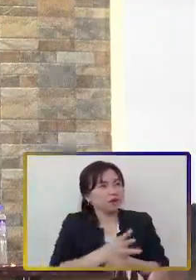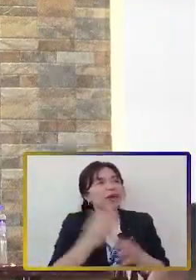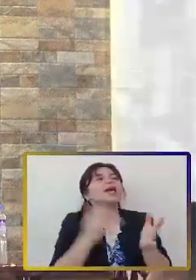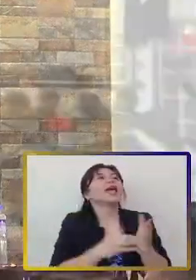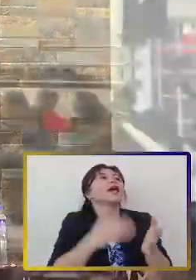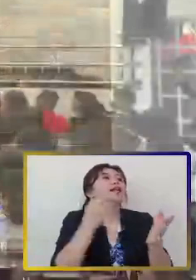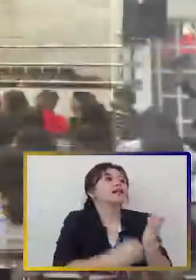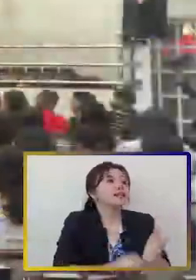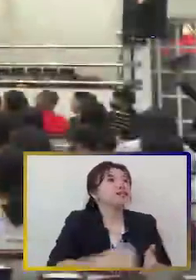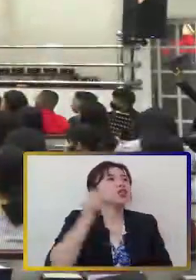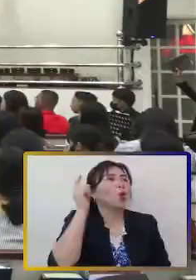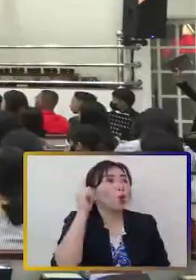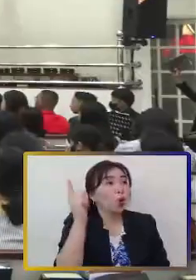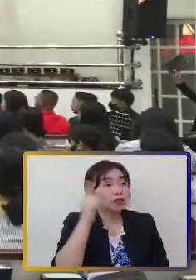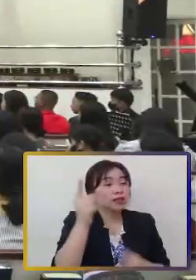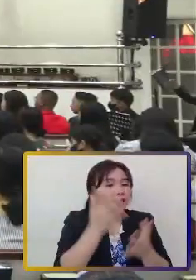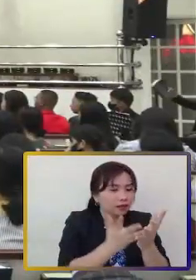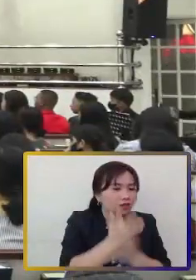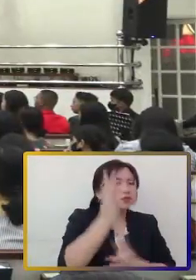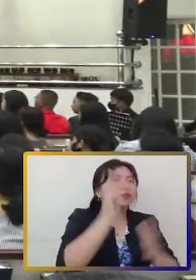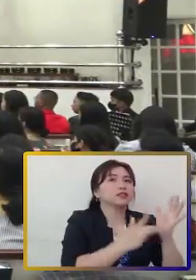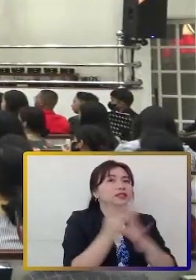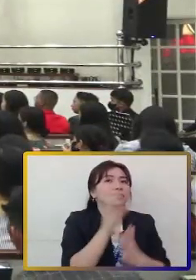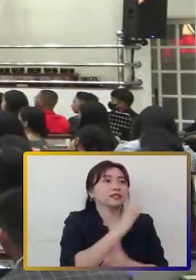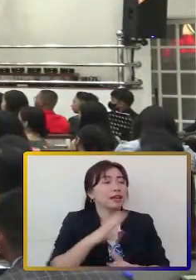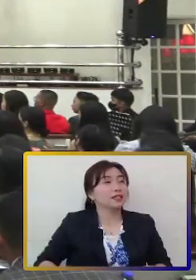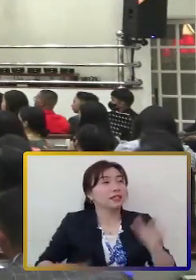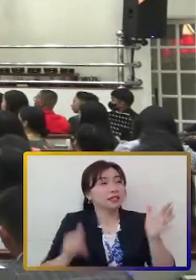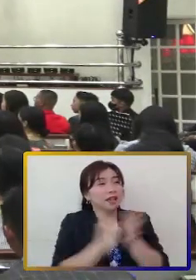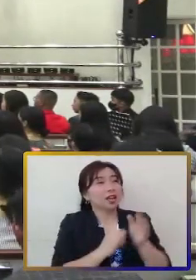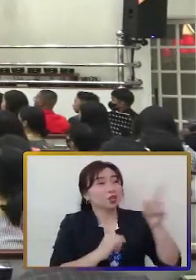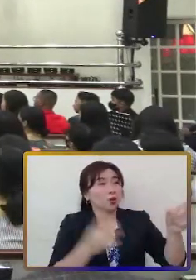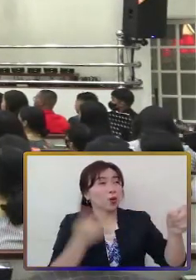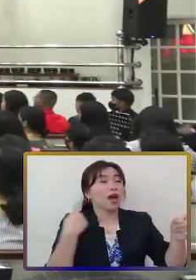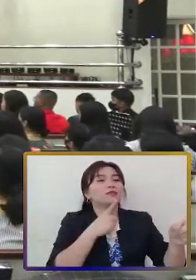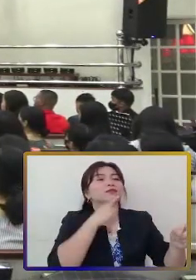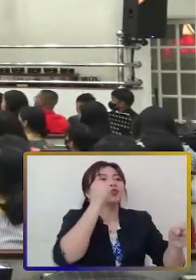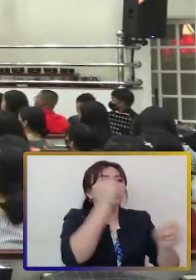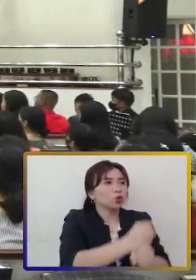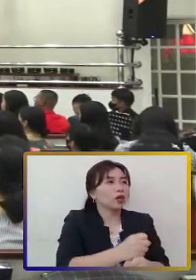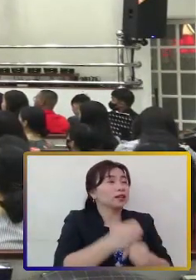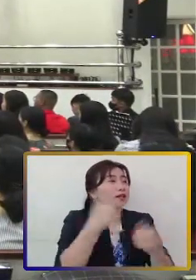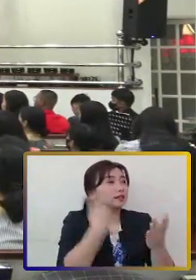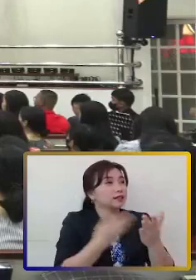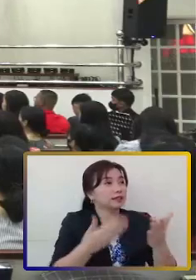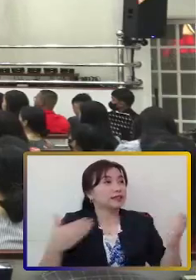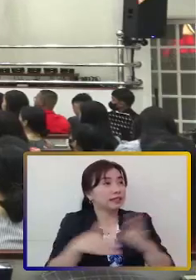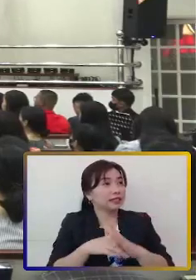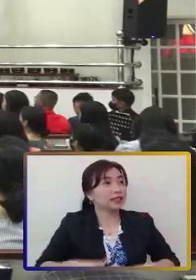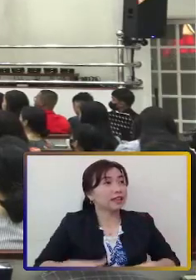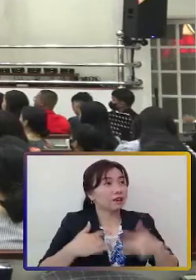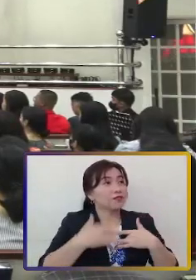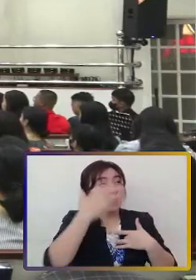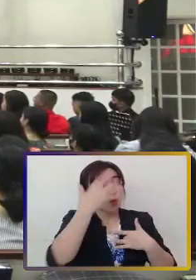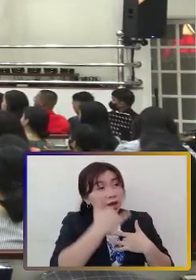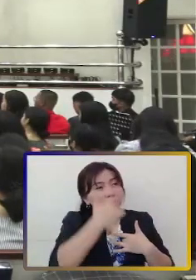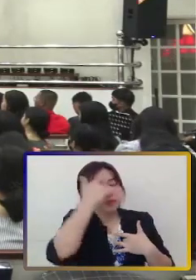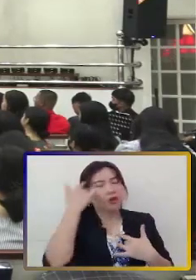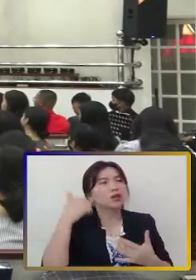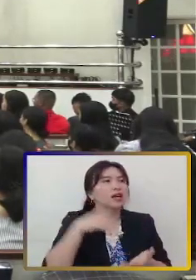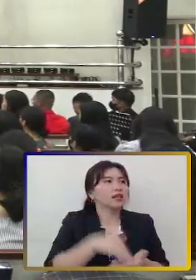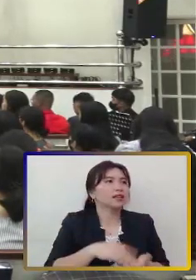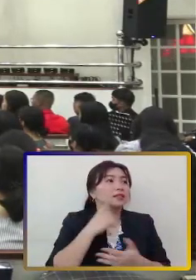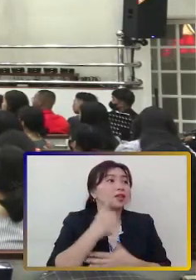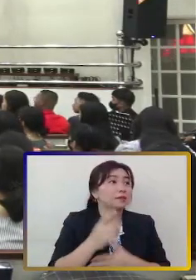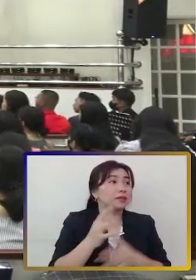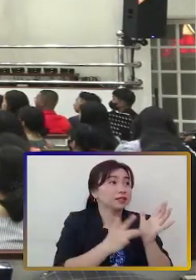only to the Lord Jesus Christ that you will have a certain expectation because sinabi niya mismo sa sarili natin at sinabi niya sa atin